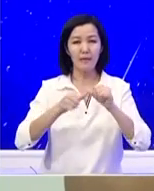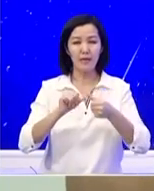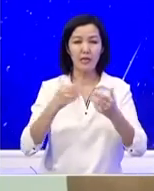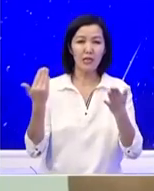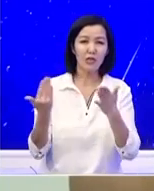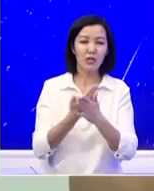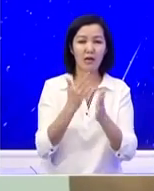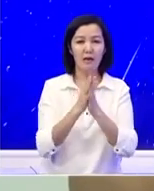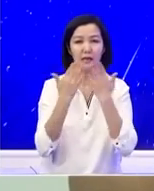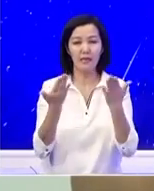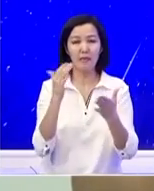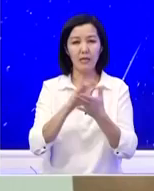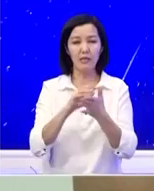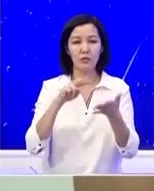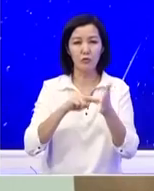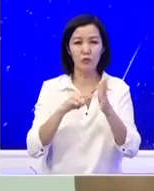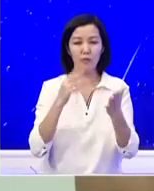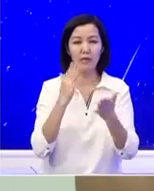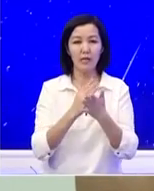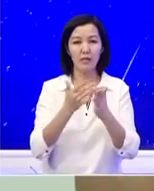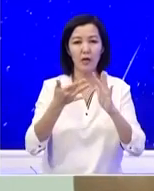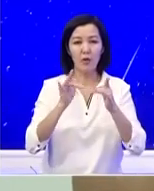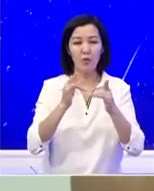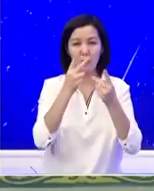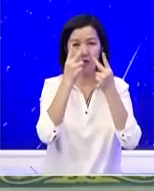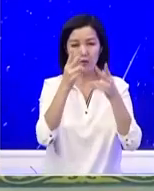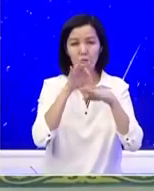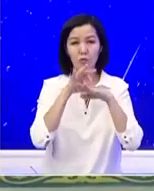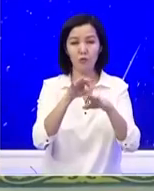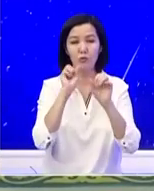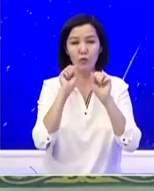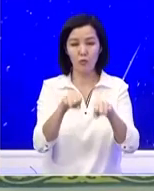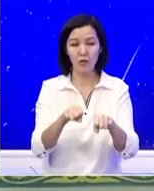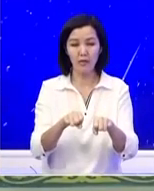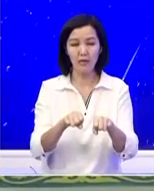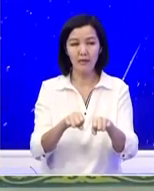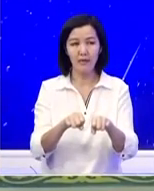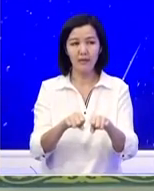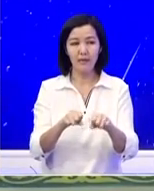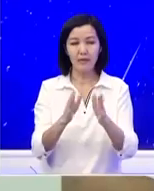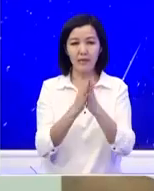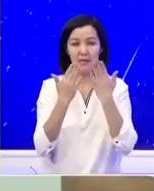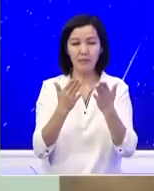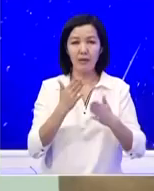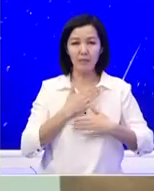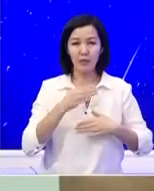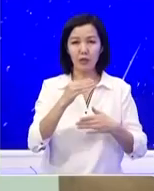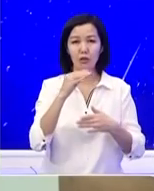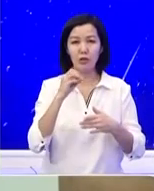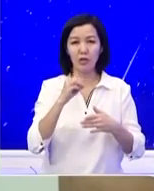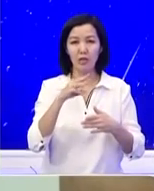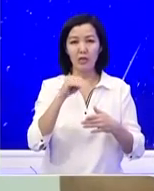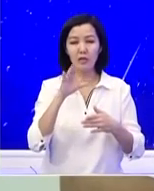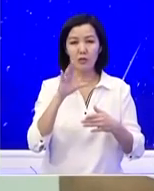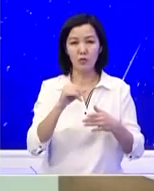таныстырылымы жоспарлануда. Ол бізде онлайн түрінде өткізіледі. Ол кітапта біздің осы Жетісудың